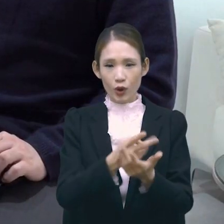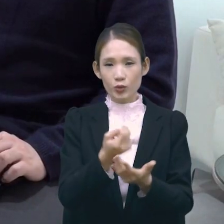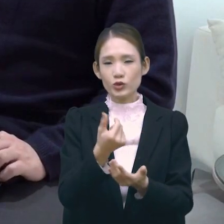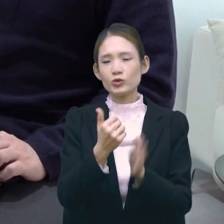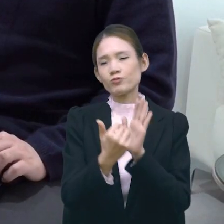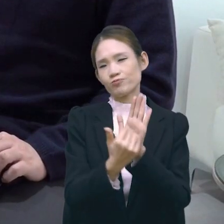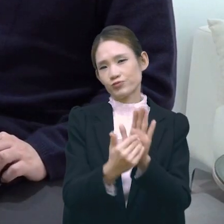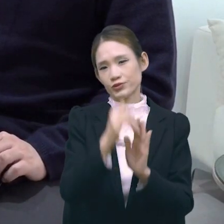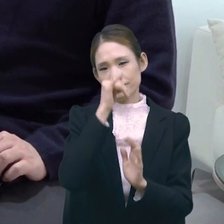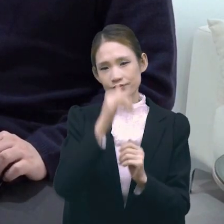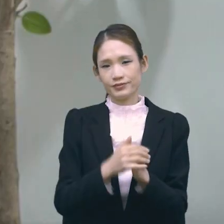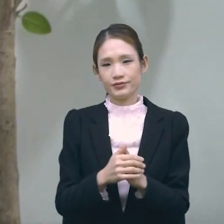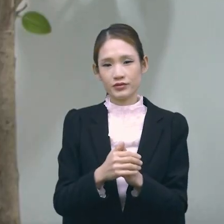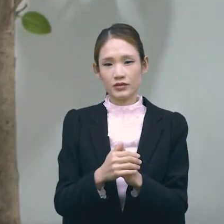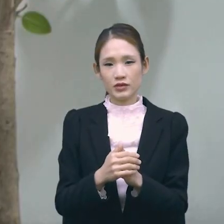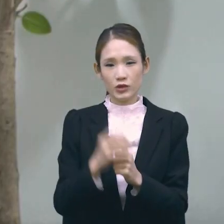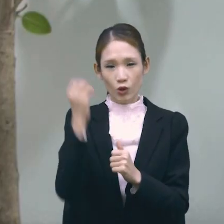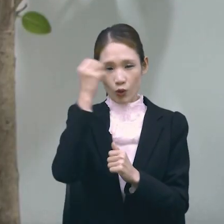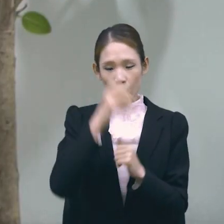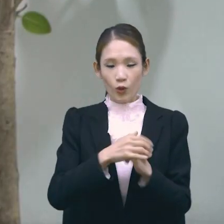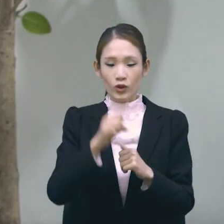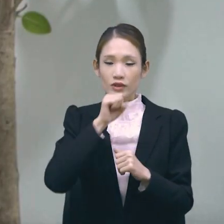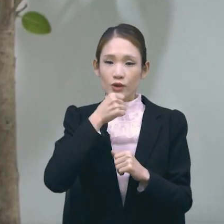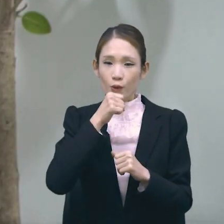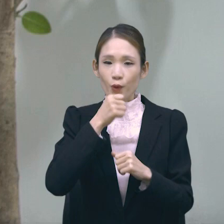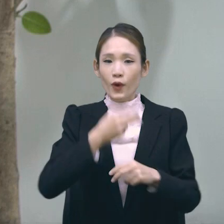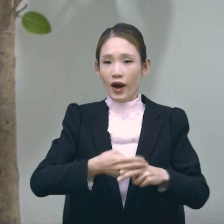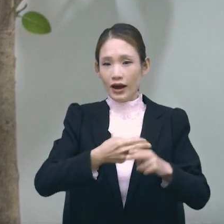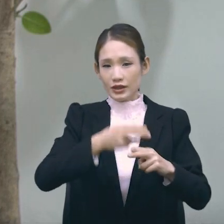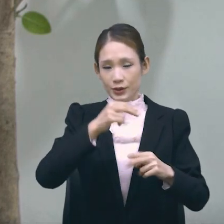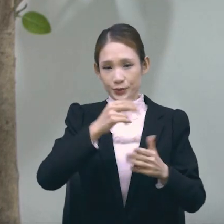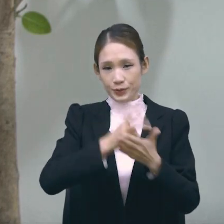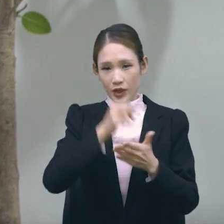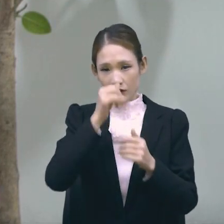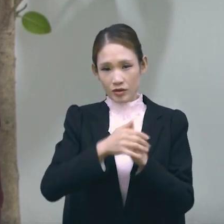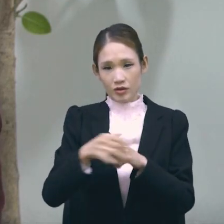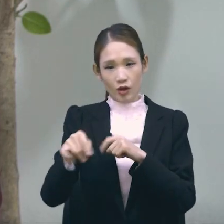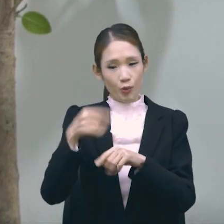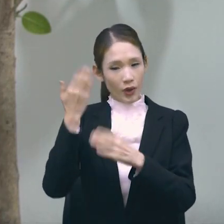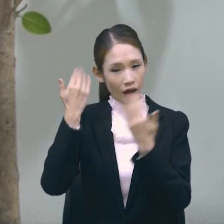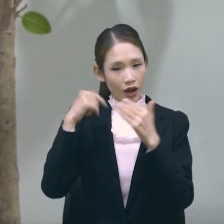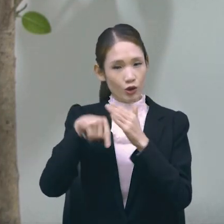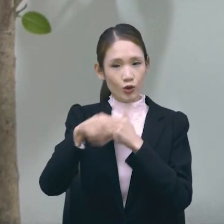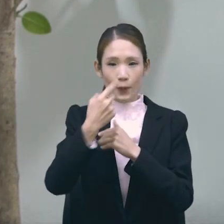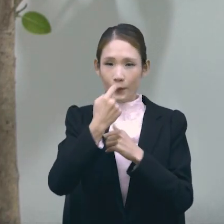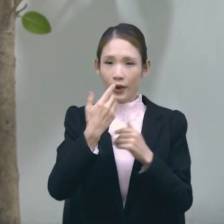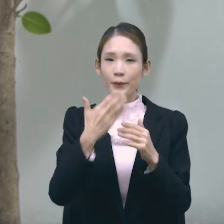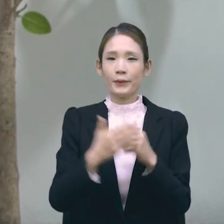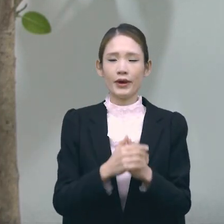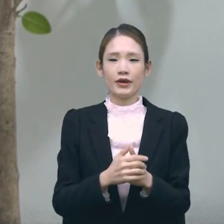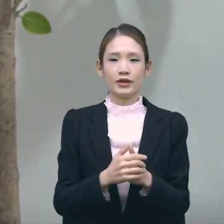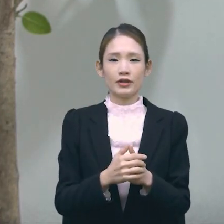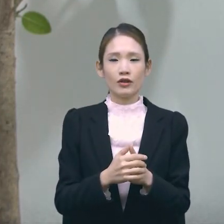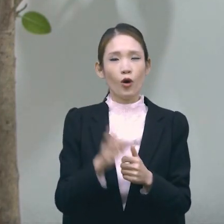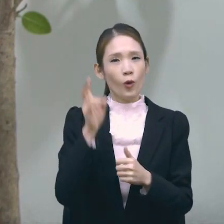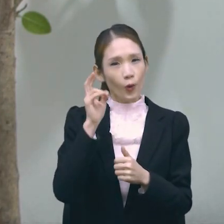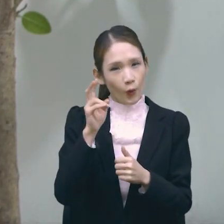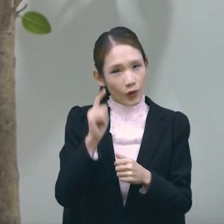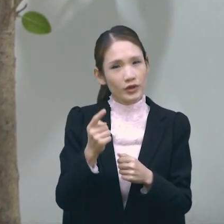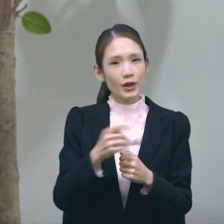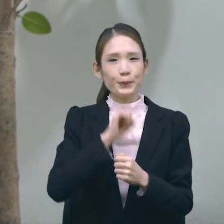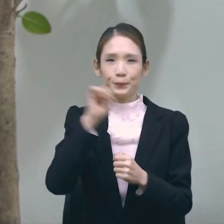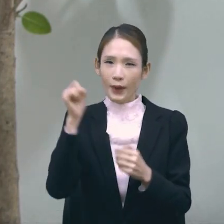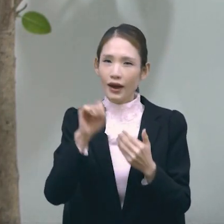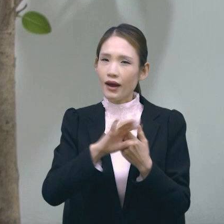법이나 이런 게 좀 막혀있구나. 네네. 이제 고교학점제라는 걸 하잖아요. 맞아. 옆 학교에서도 배울 수 있고 뭐 이런 거가 되는데